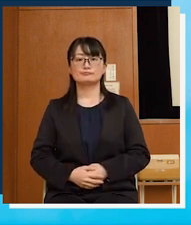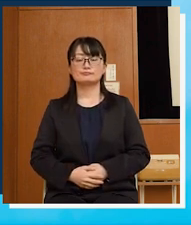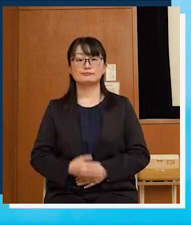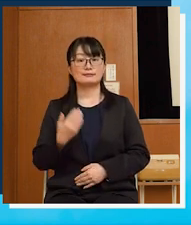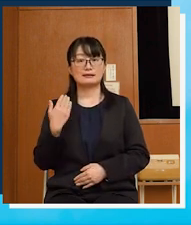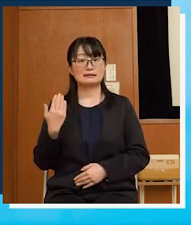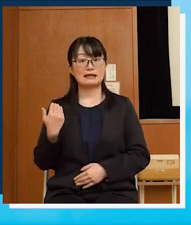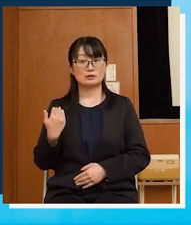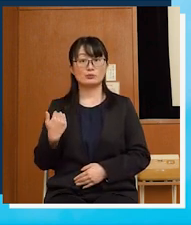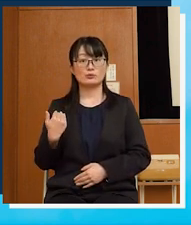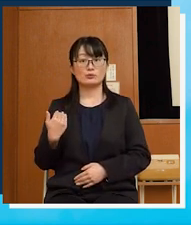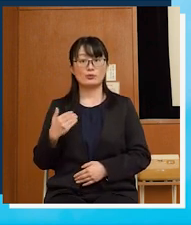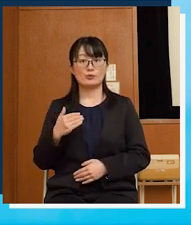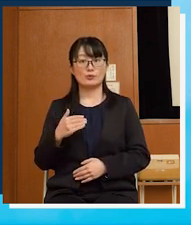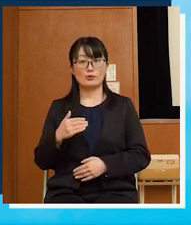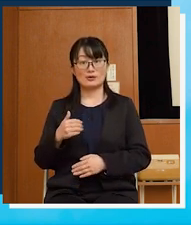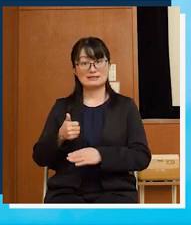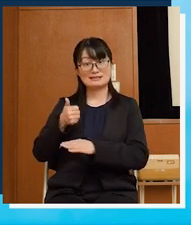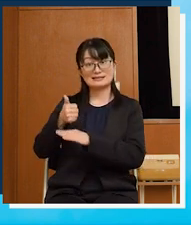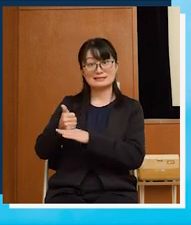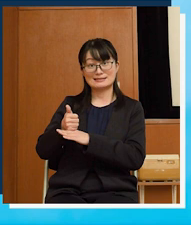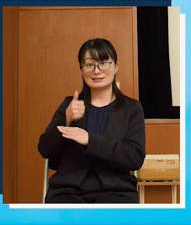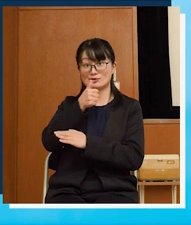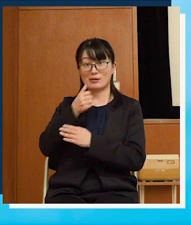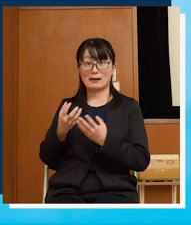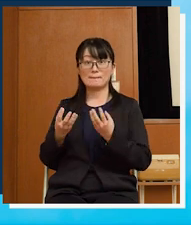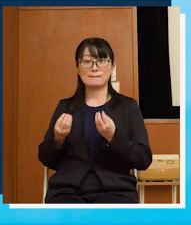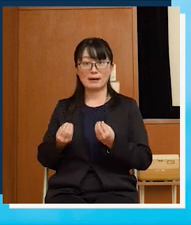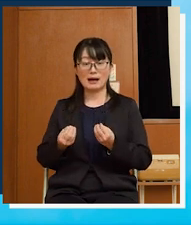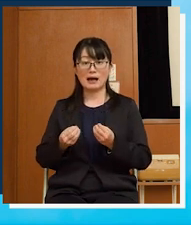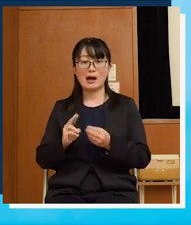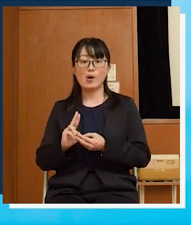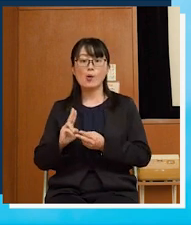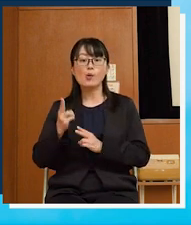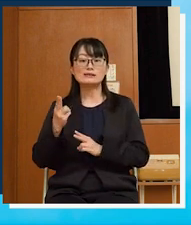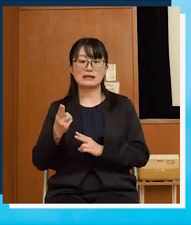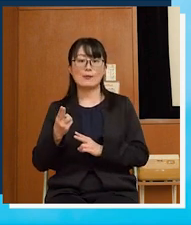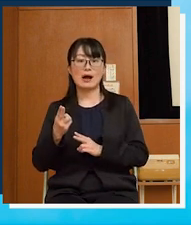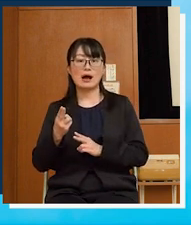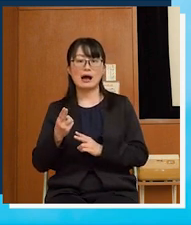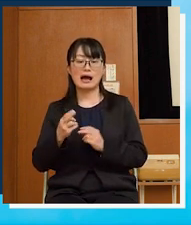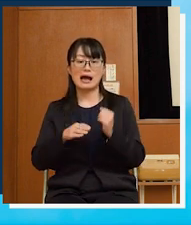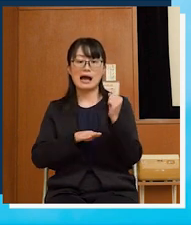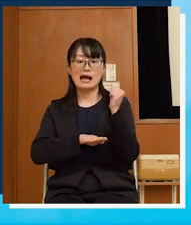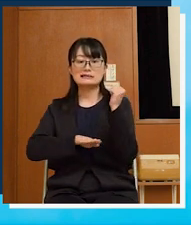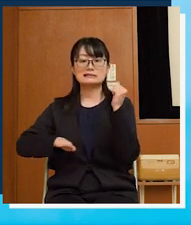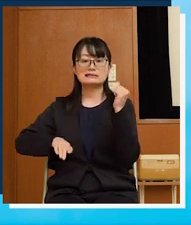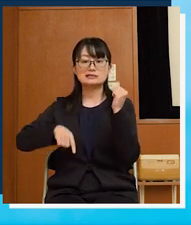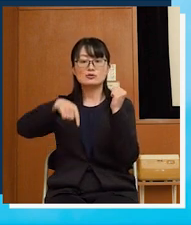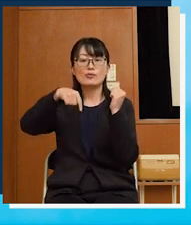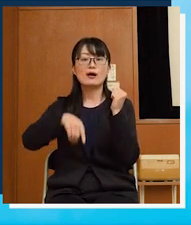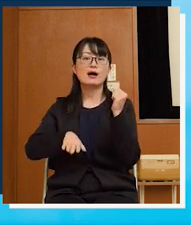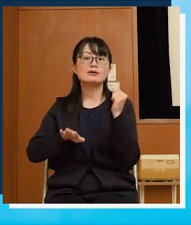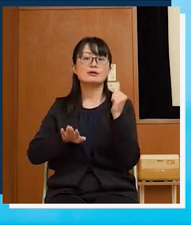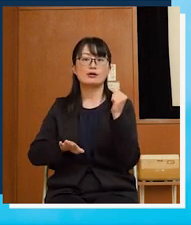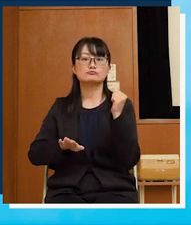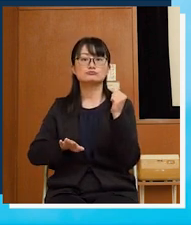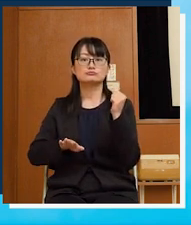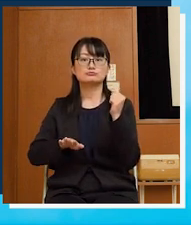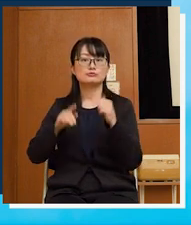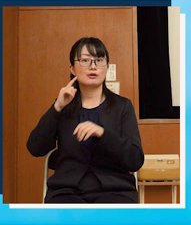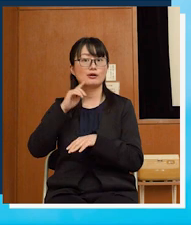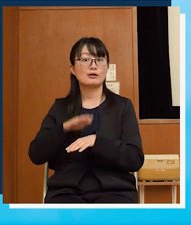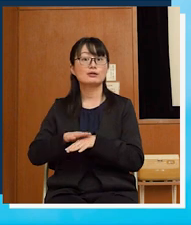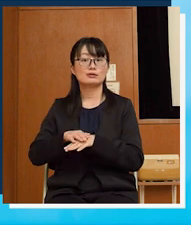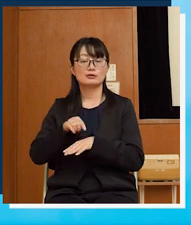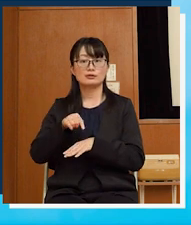先ほどのデ位からも紹介りましたように沖縄は騎士の中にあるんだでその中でえこの非常にです